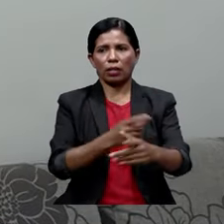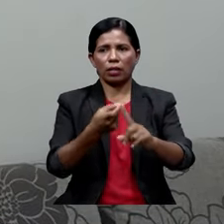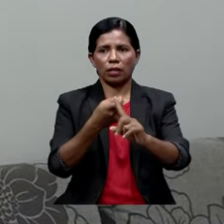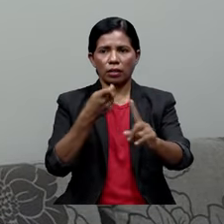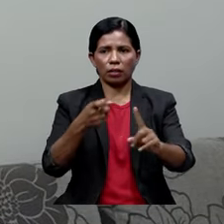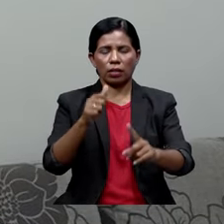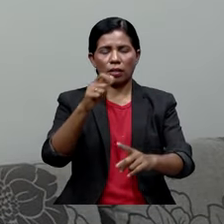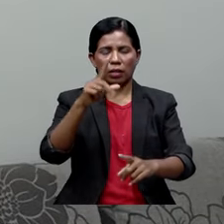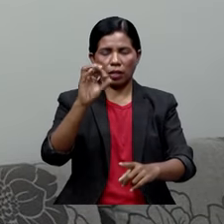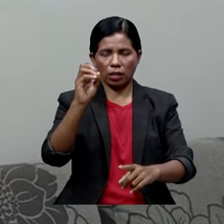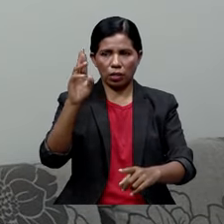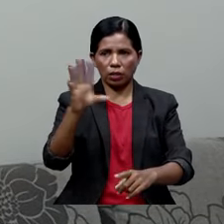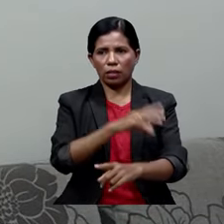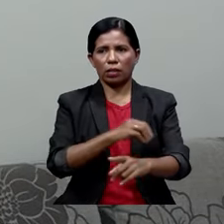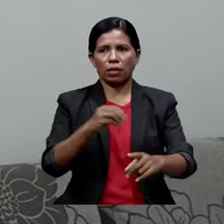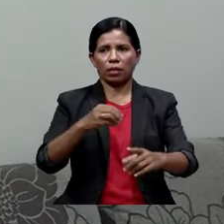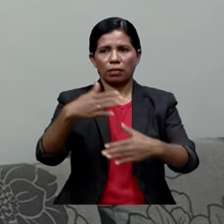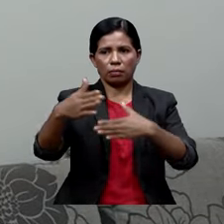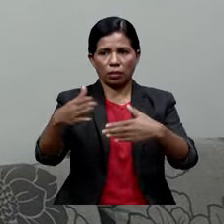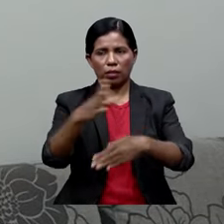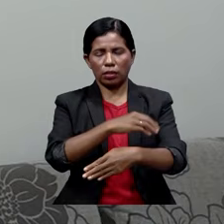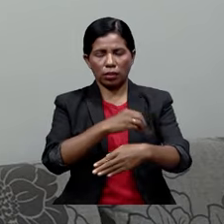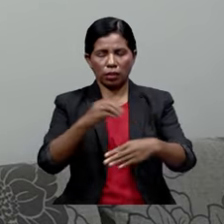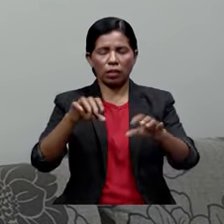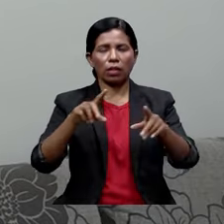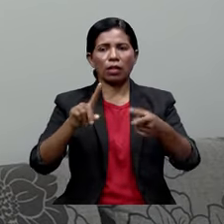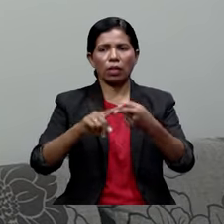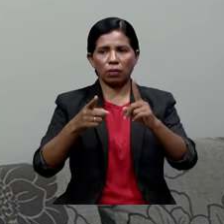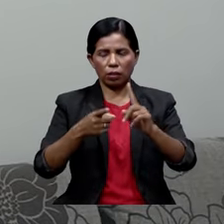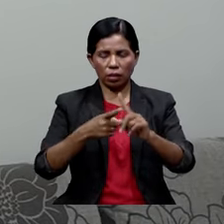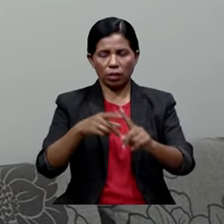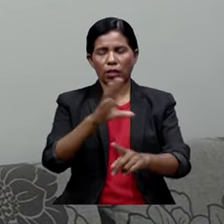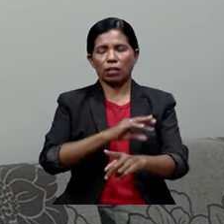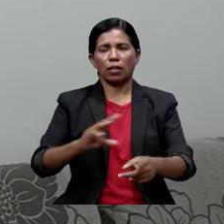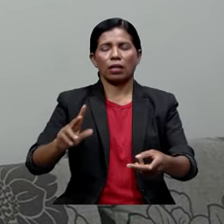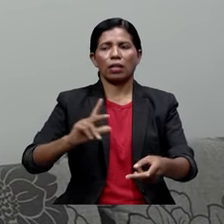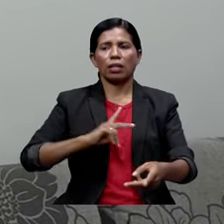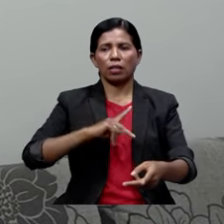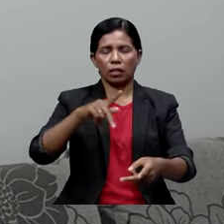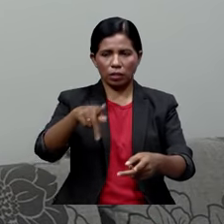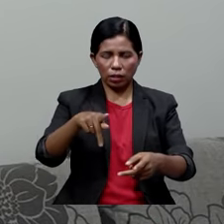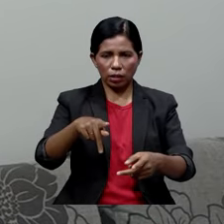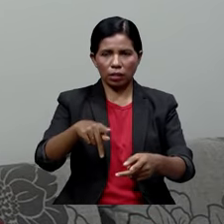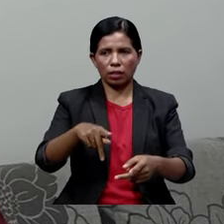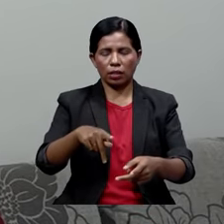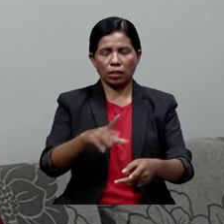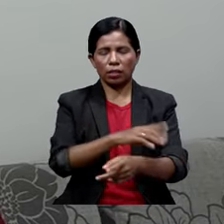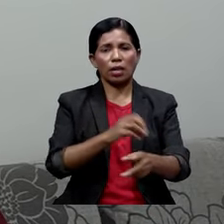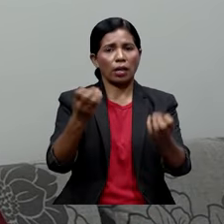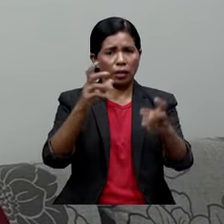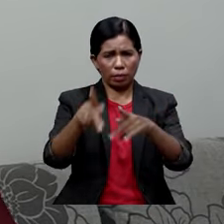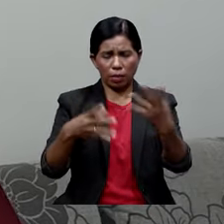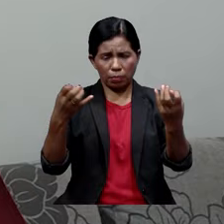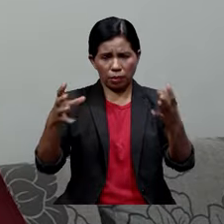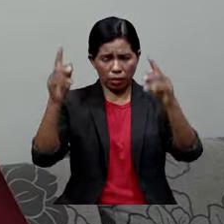alor alor kan mereka punya keluarga di kisah mereka mau datang bertemu Lembata Adonara